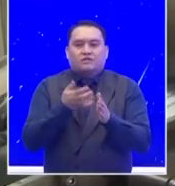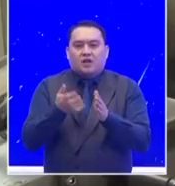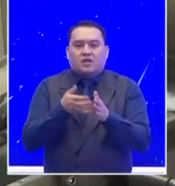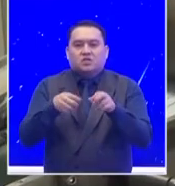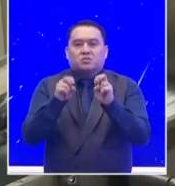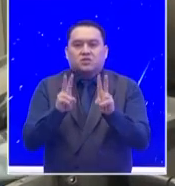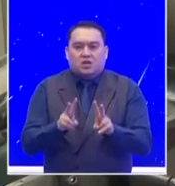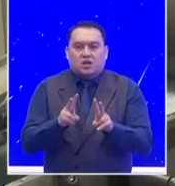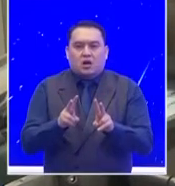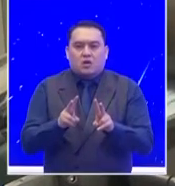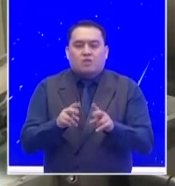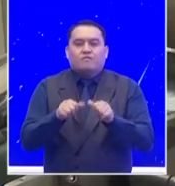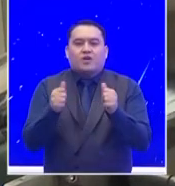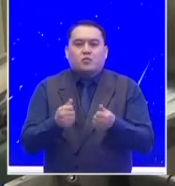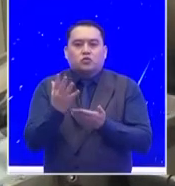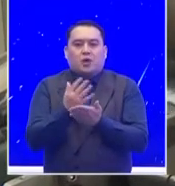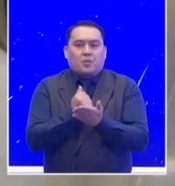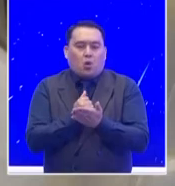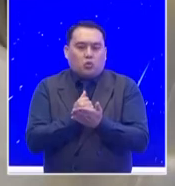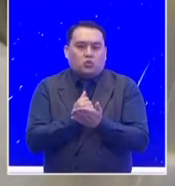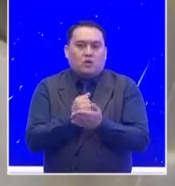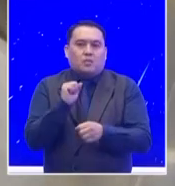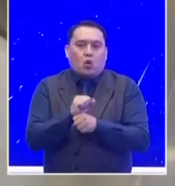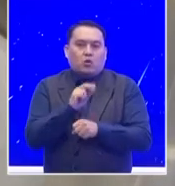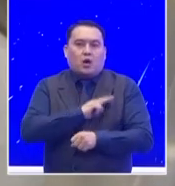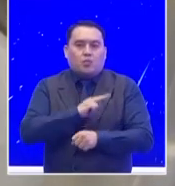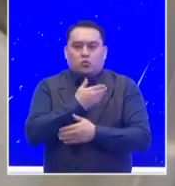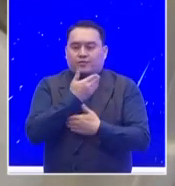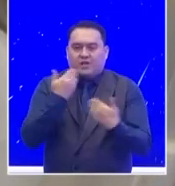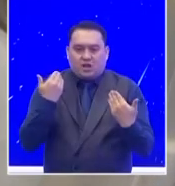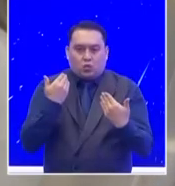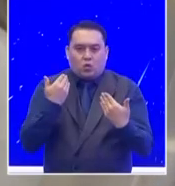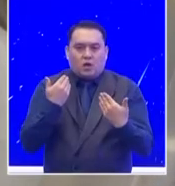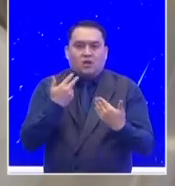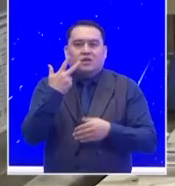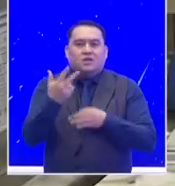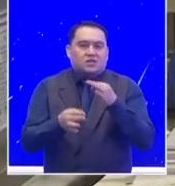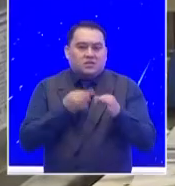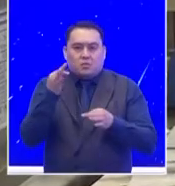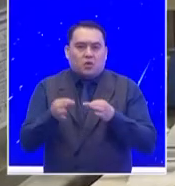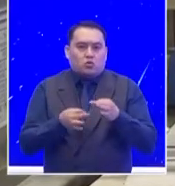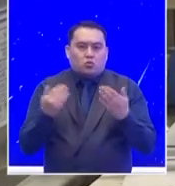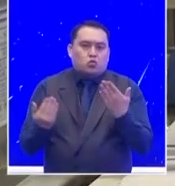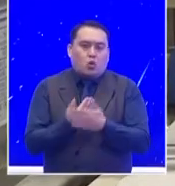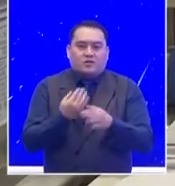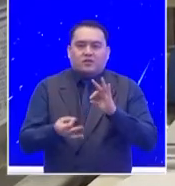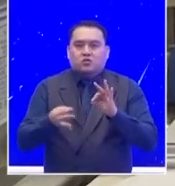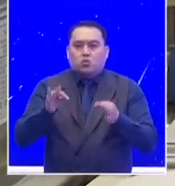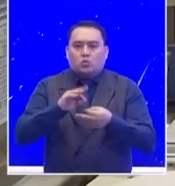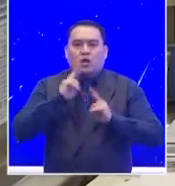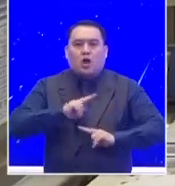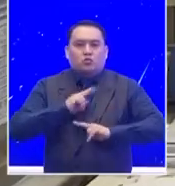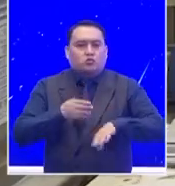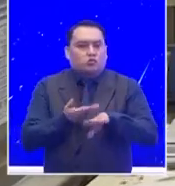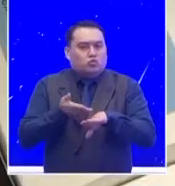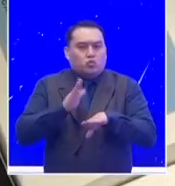Его компания восполняет, формируя резерв. Срыв и простоев в работе нет. Однако работа в 3 смены породила новую сложность. Сотрудникам